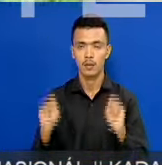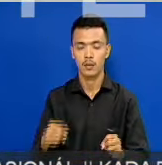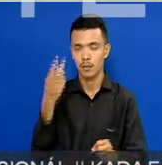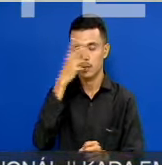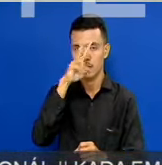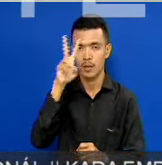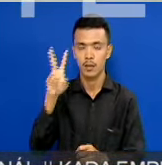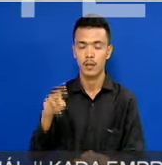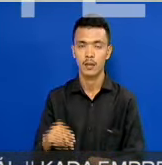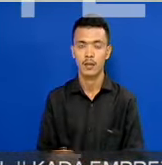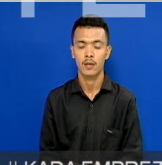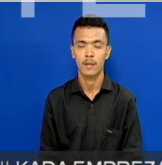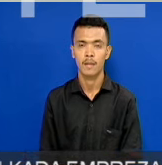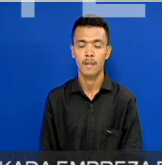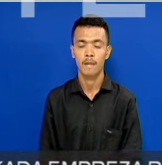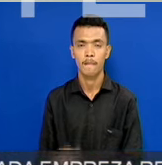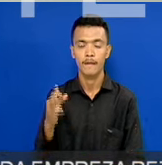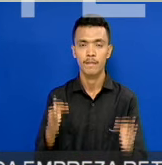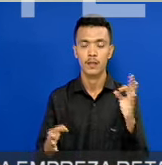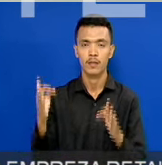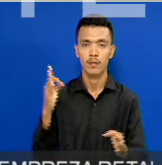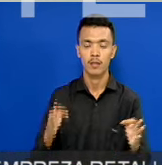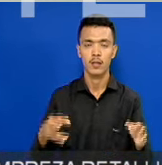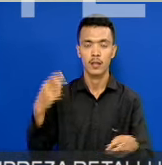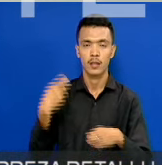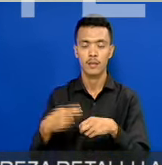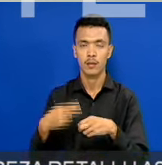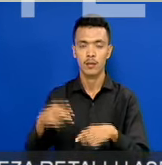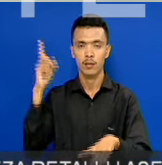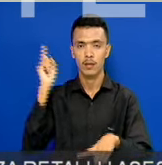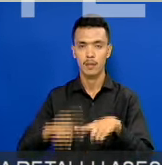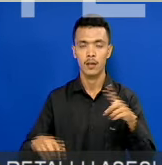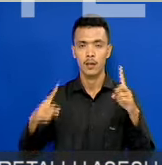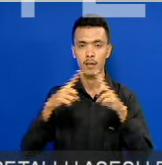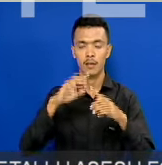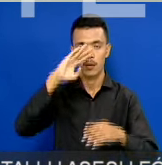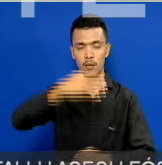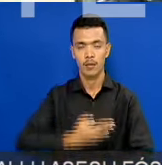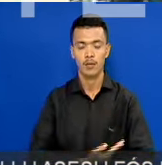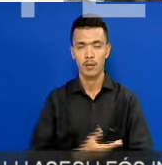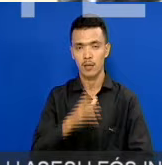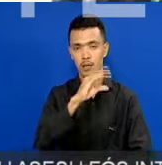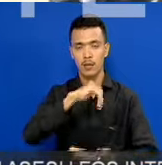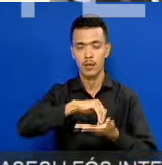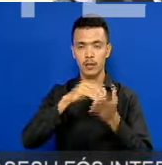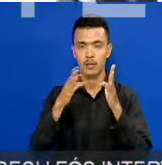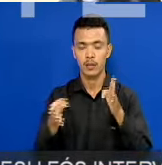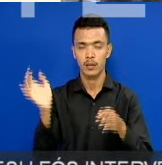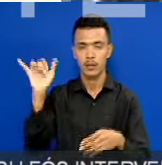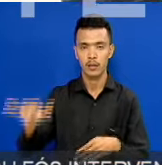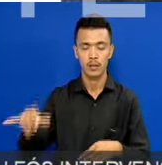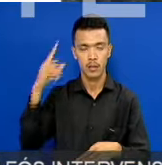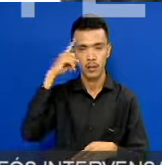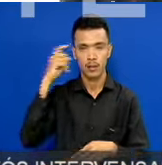falitok sirkular nih maka mai ini atau nih ini impactnya lah bele ba itania wansira itania transisi. Tambah saya tambah disiplinan nih